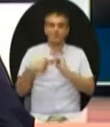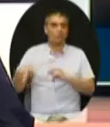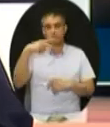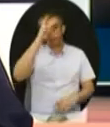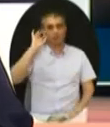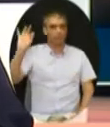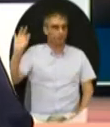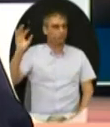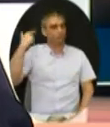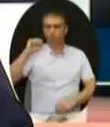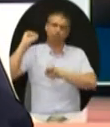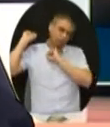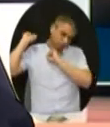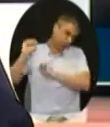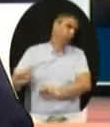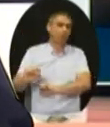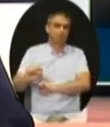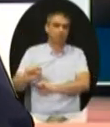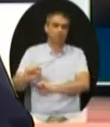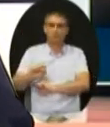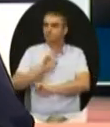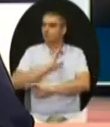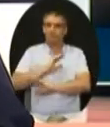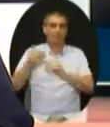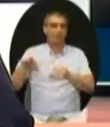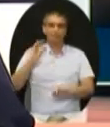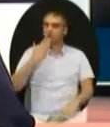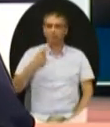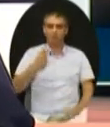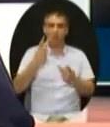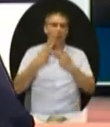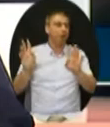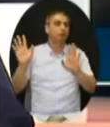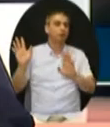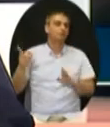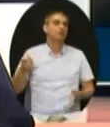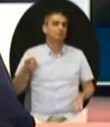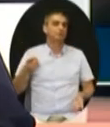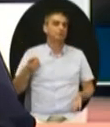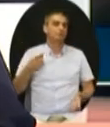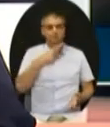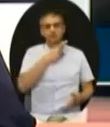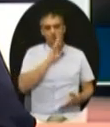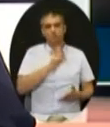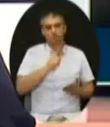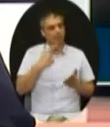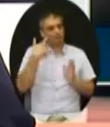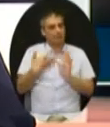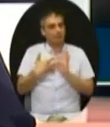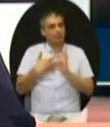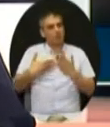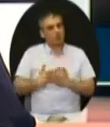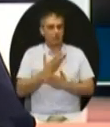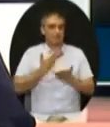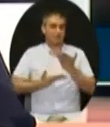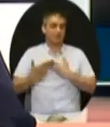לדעת הוריהם שהיו תומכים, בלתי מסויגים של ישראל, לא משנה מה המדיניותה, שיש מקום לבחון מחדש